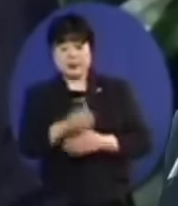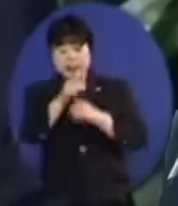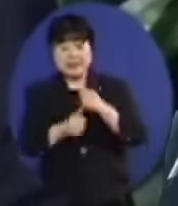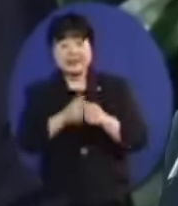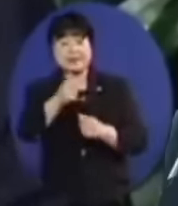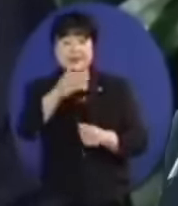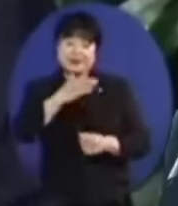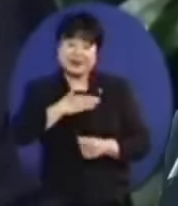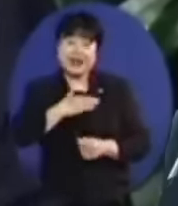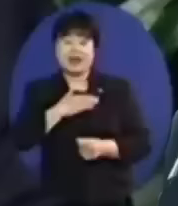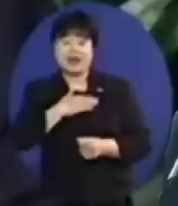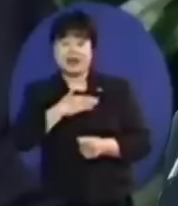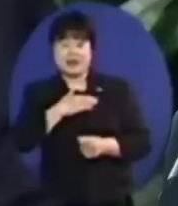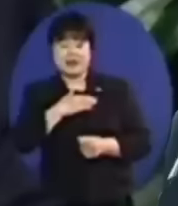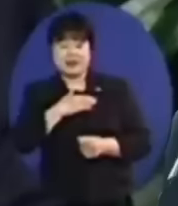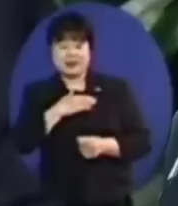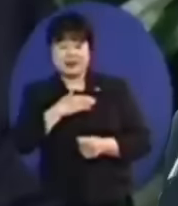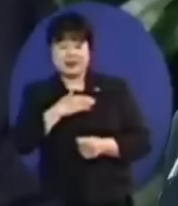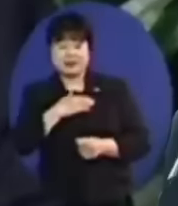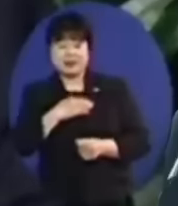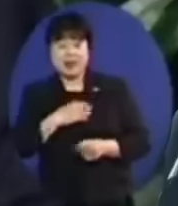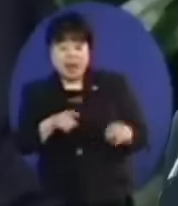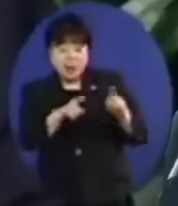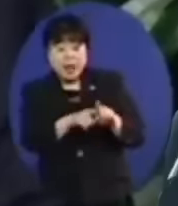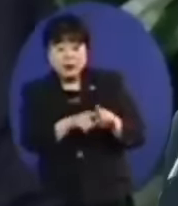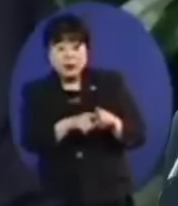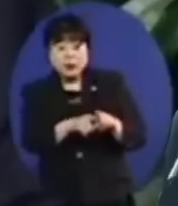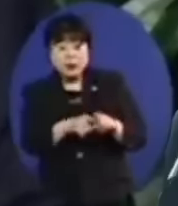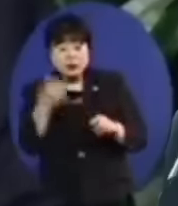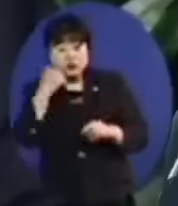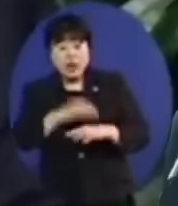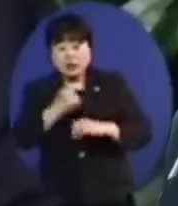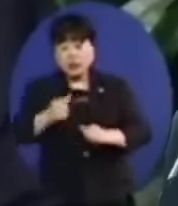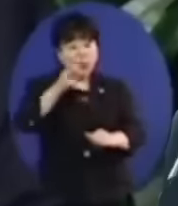하나님이 나를 위하시면 누가 나를 대적하리요?